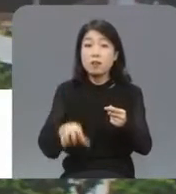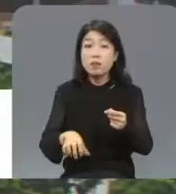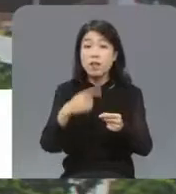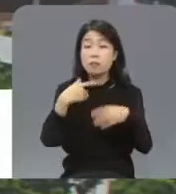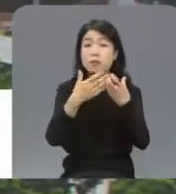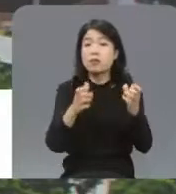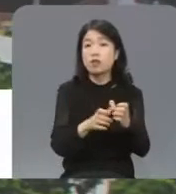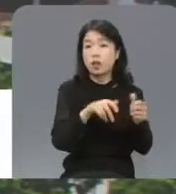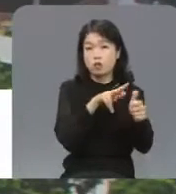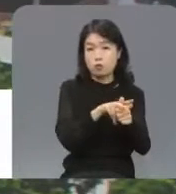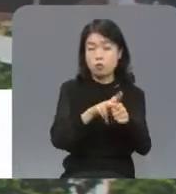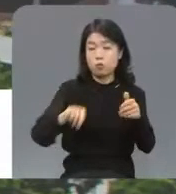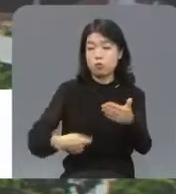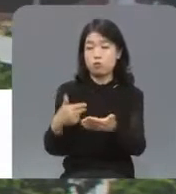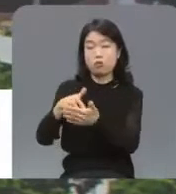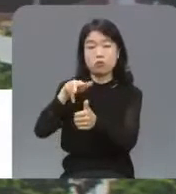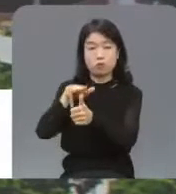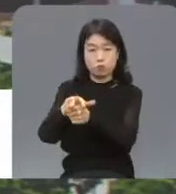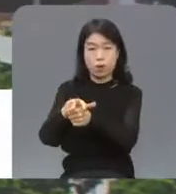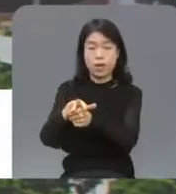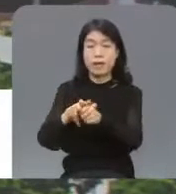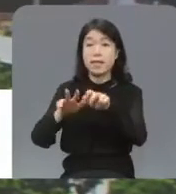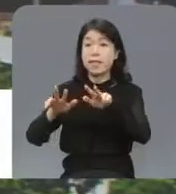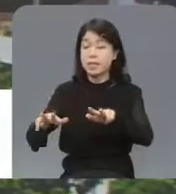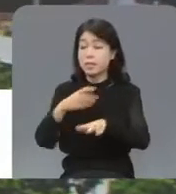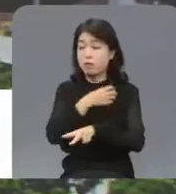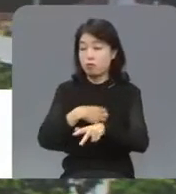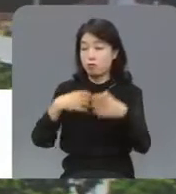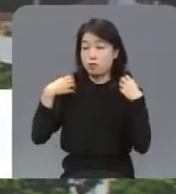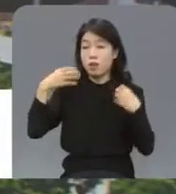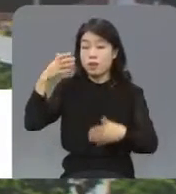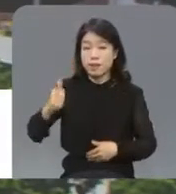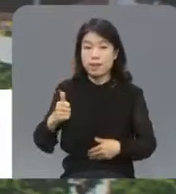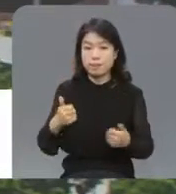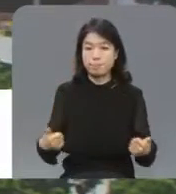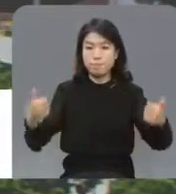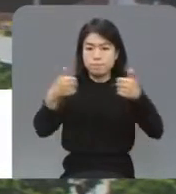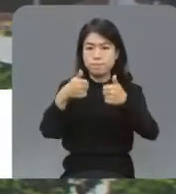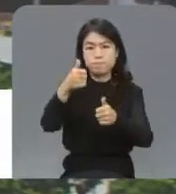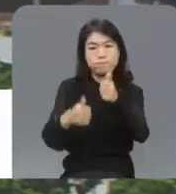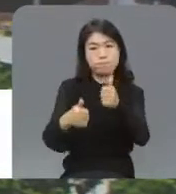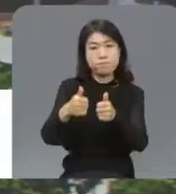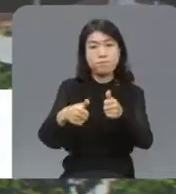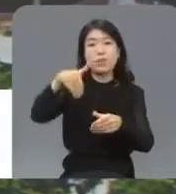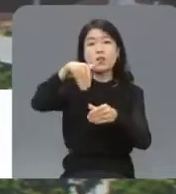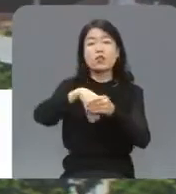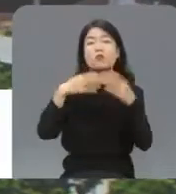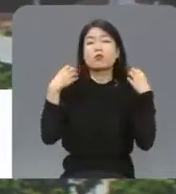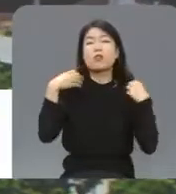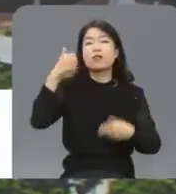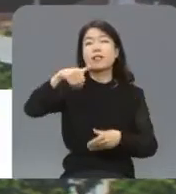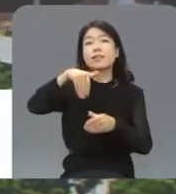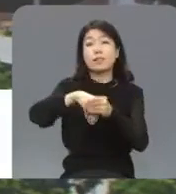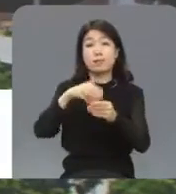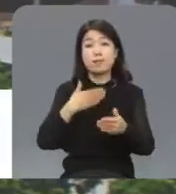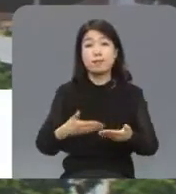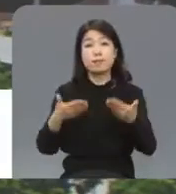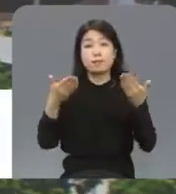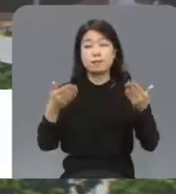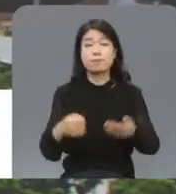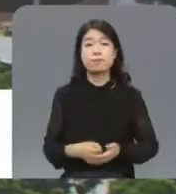민주당 후보와 무소속 후보로 출마한 현직 구청장 간의 2파전이 치러지는 광주 서구청장 선거입니다. 민소은